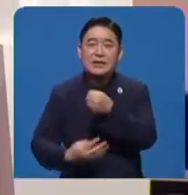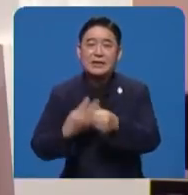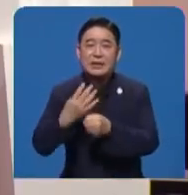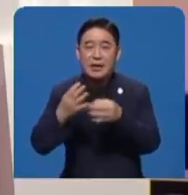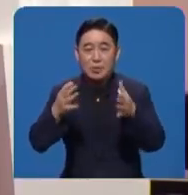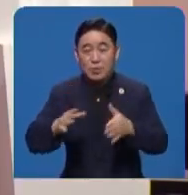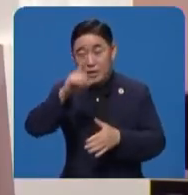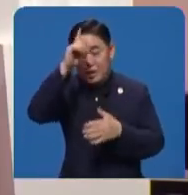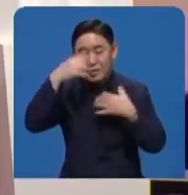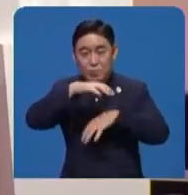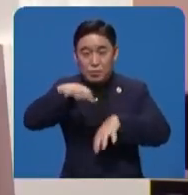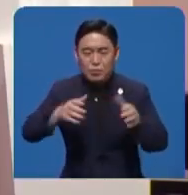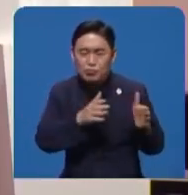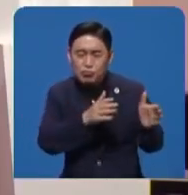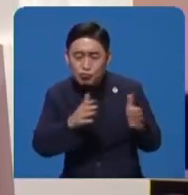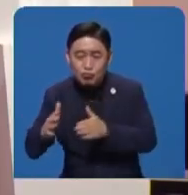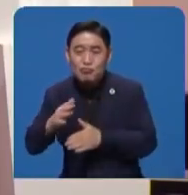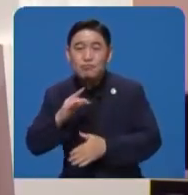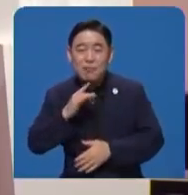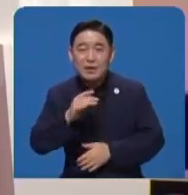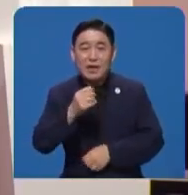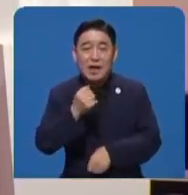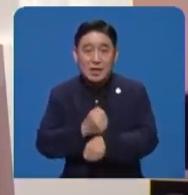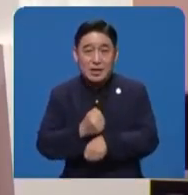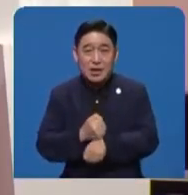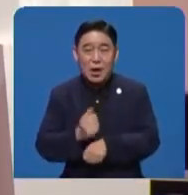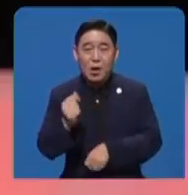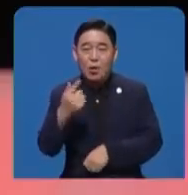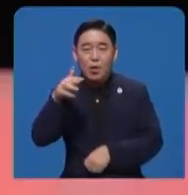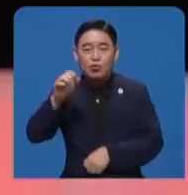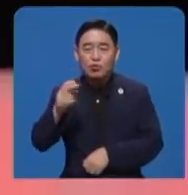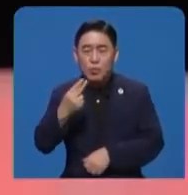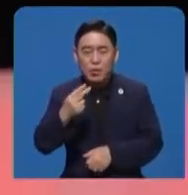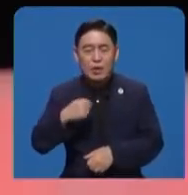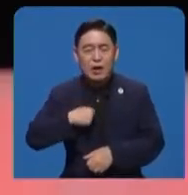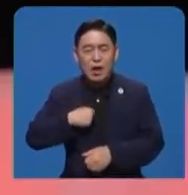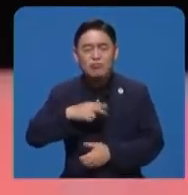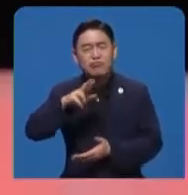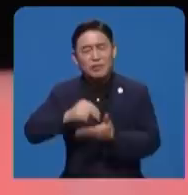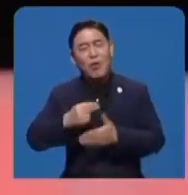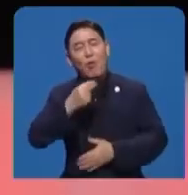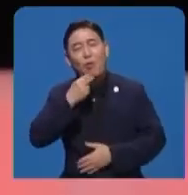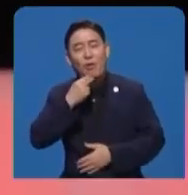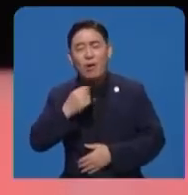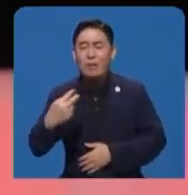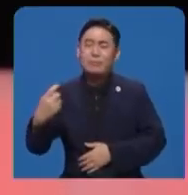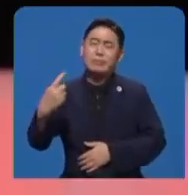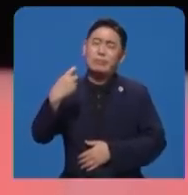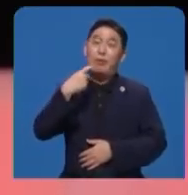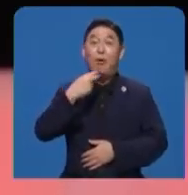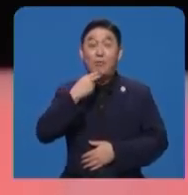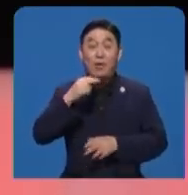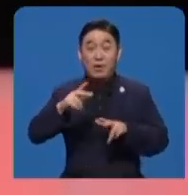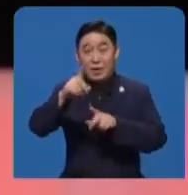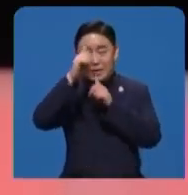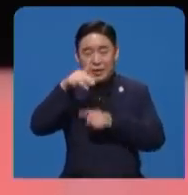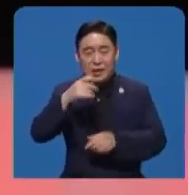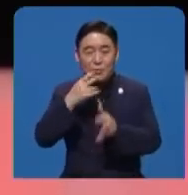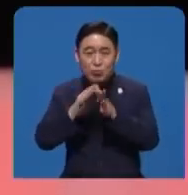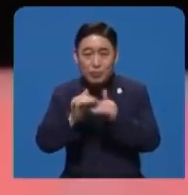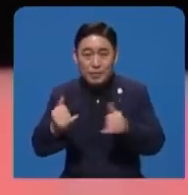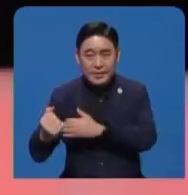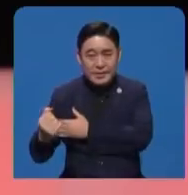4년간 정권교체 준비만 했습니다. 홍준표는 아무런 흠도 없고 억도 없습니다. 이재명